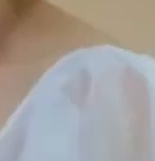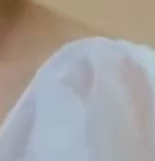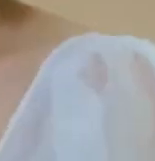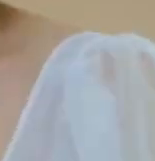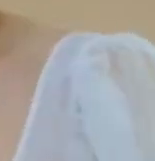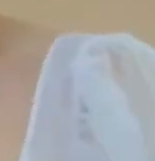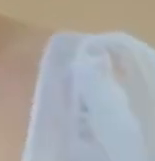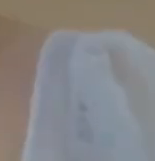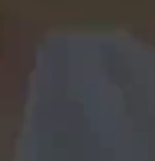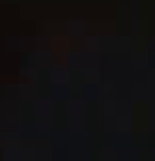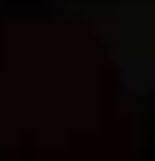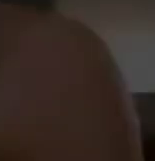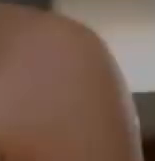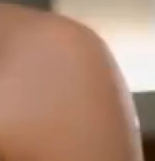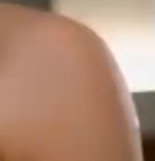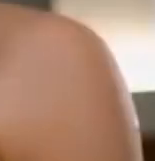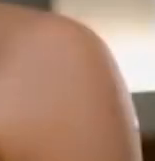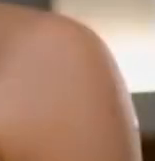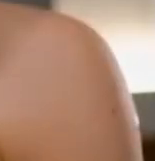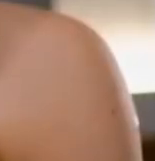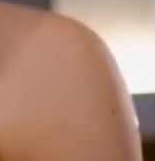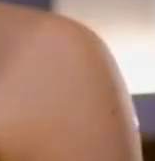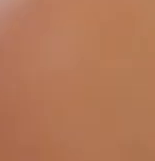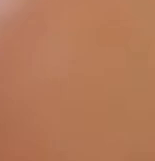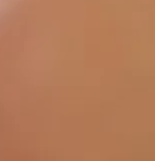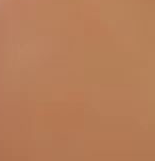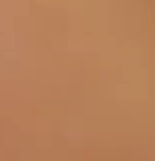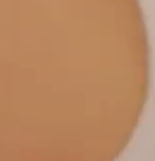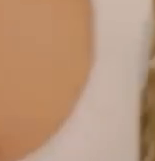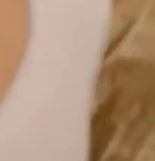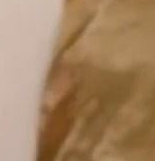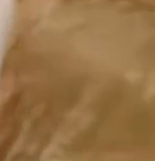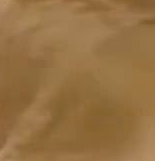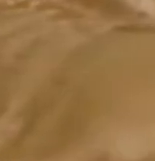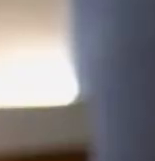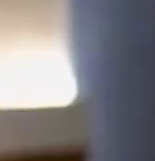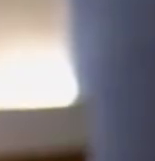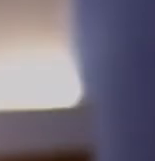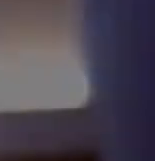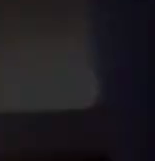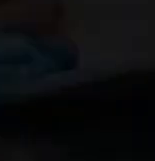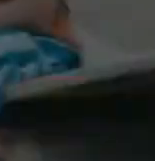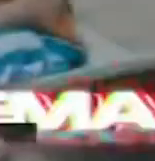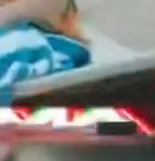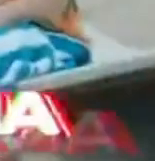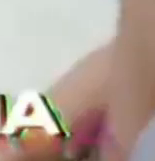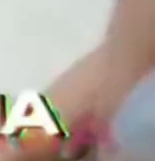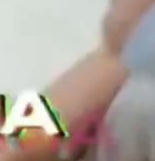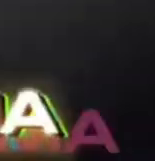managinhawa. Basta't magkasama tayo, kakayanin natin